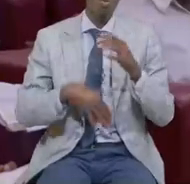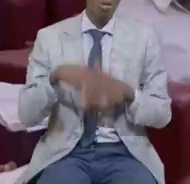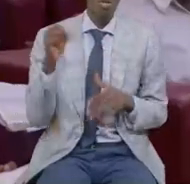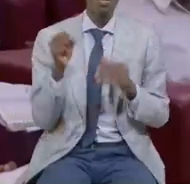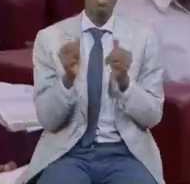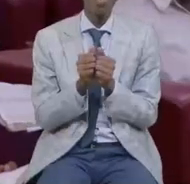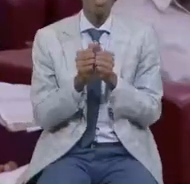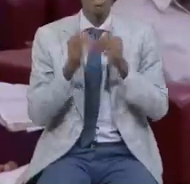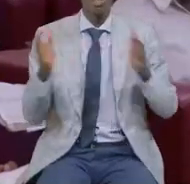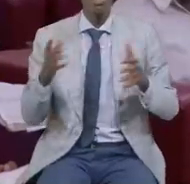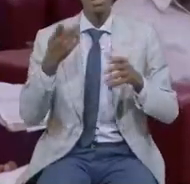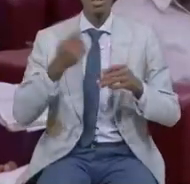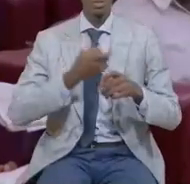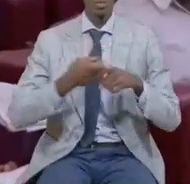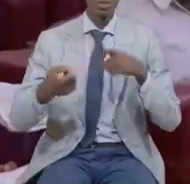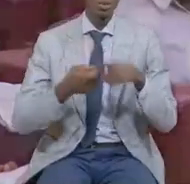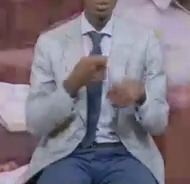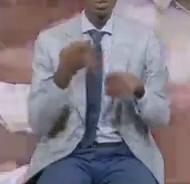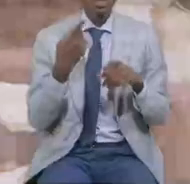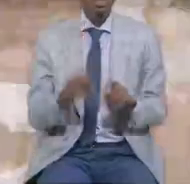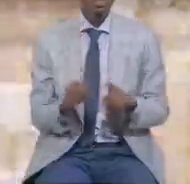Jésus. Vous allez sortir de la persécution